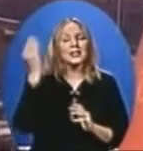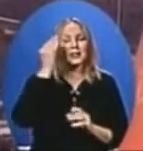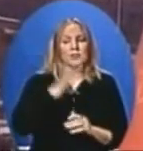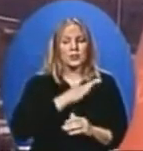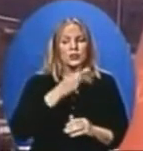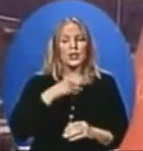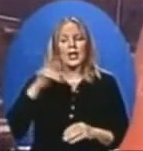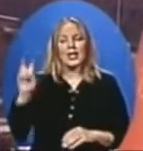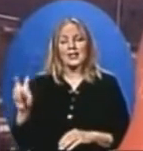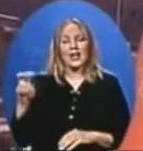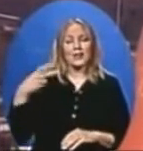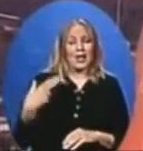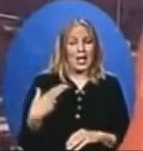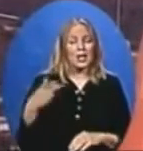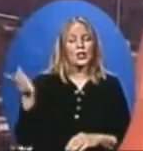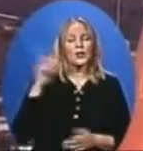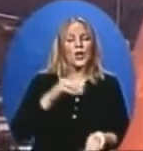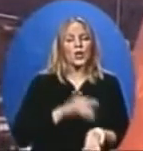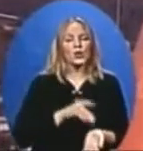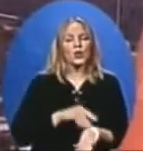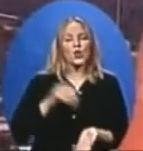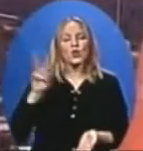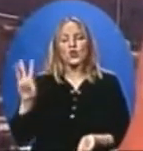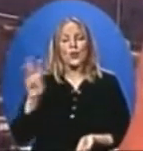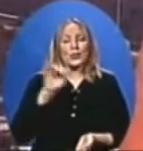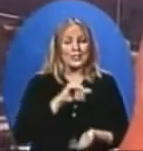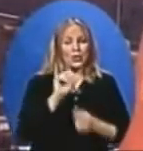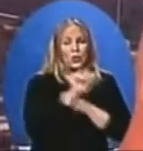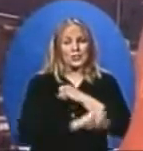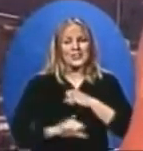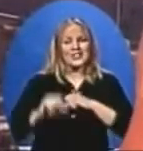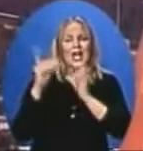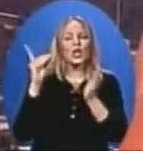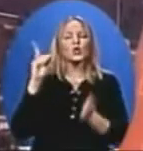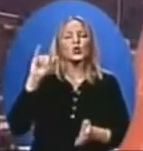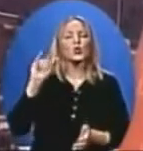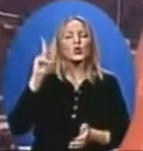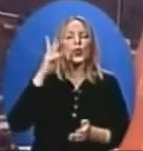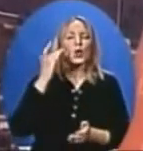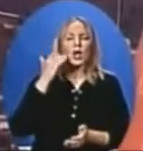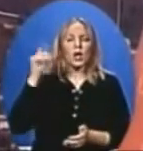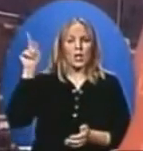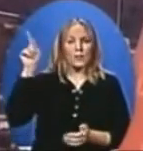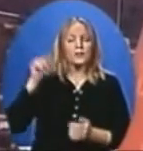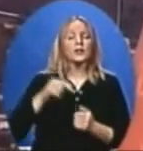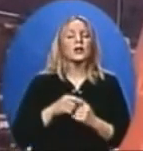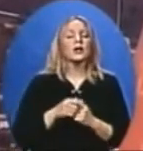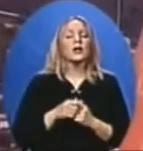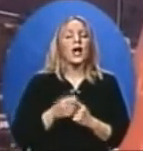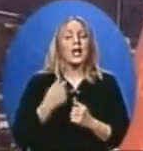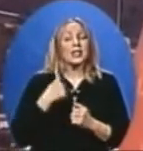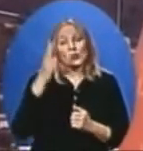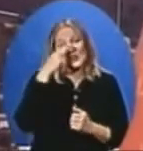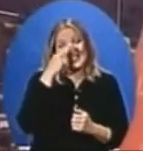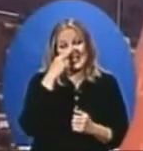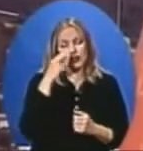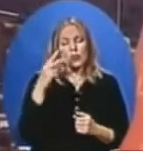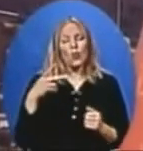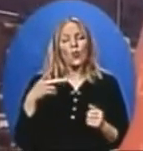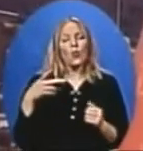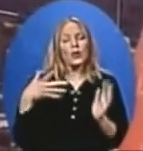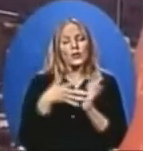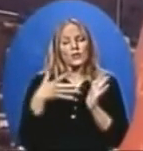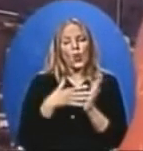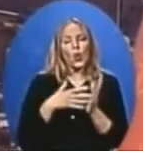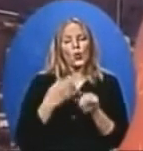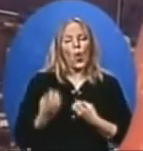לתלמידתי עינב הרט ולדוקטור שלמה ישראל מאוניברסיטת דיוק, אנחנו ניסינו ללמוד על הורמון מאוד